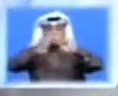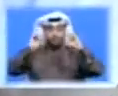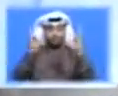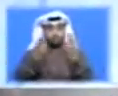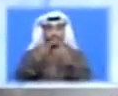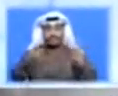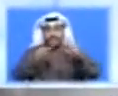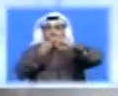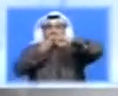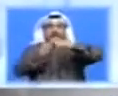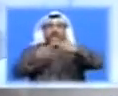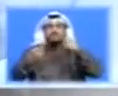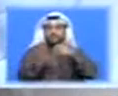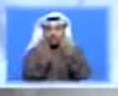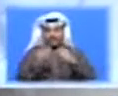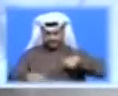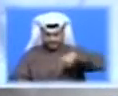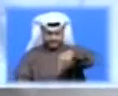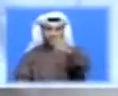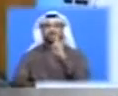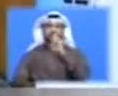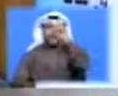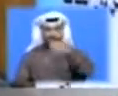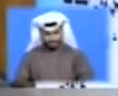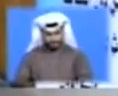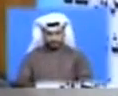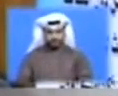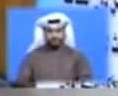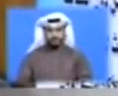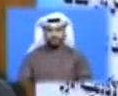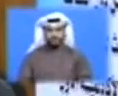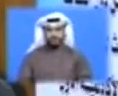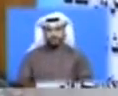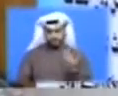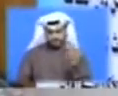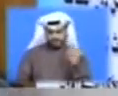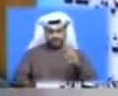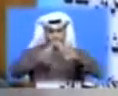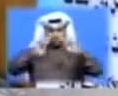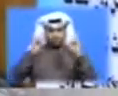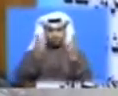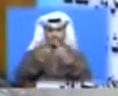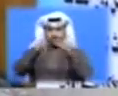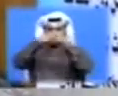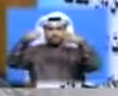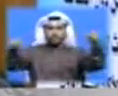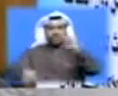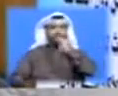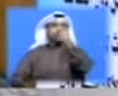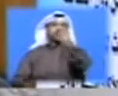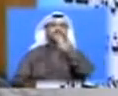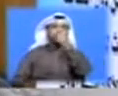الأكاديمي الأول خلال الأيام القليلة القادمة. عقد مؤتمر صحفي